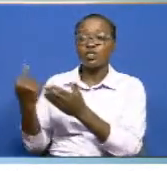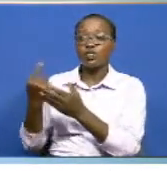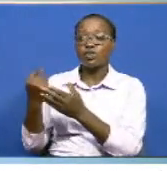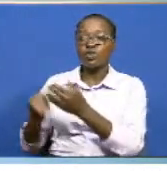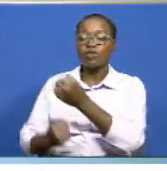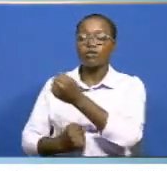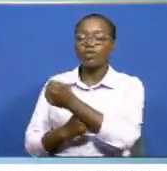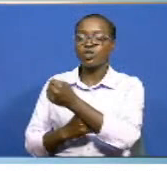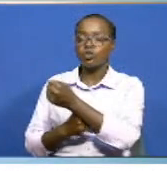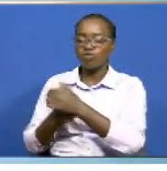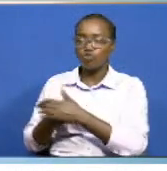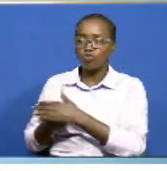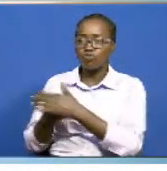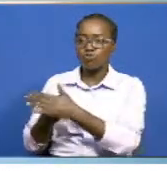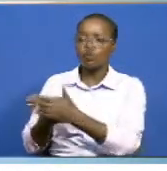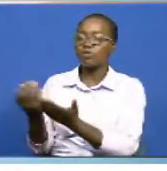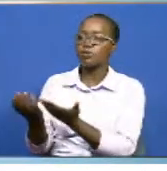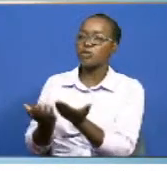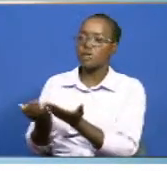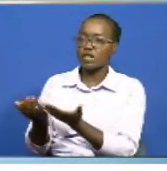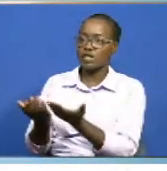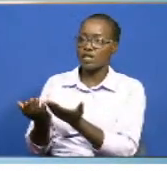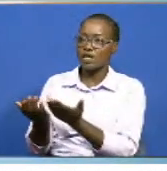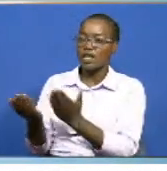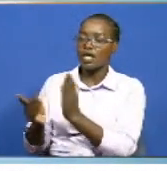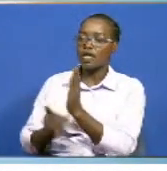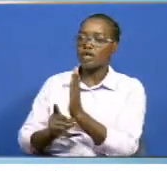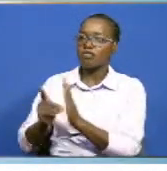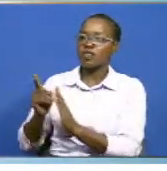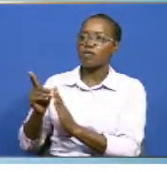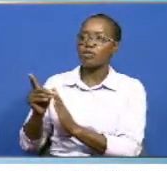ya kusukuma biashara, hata maendelezi katika